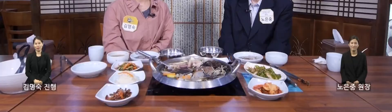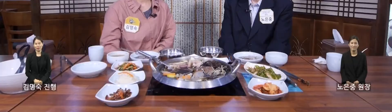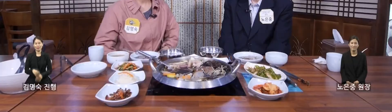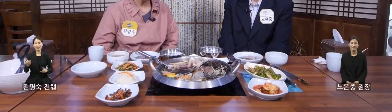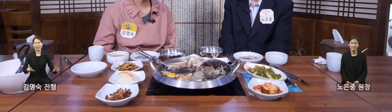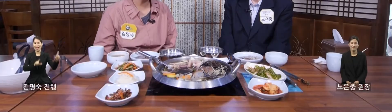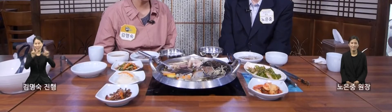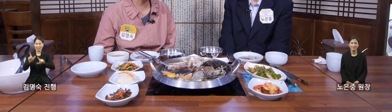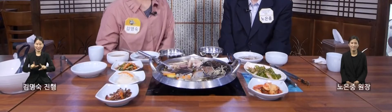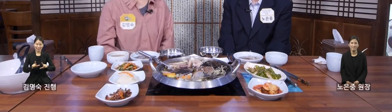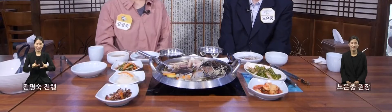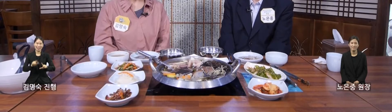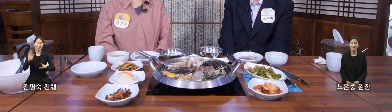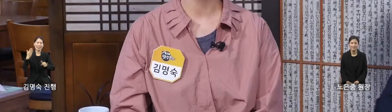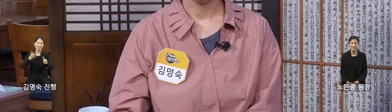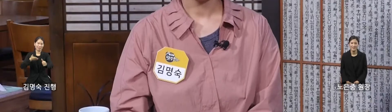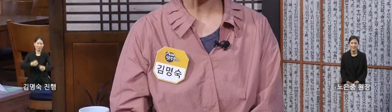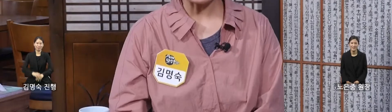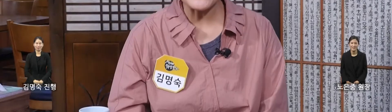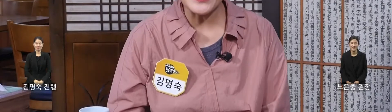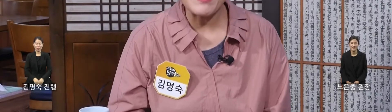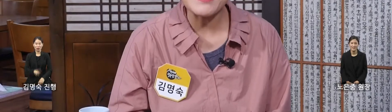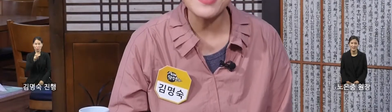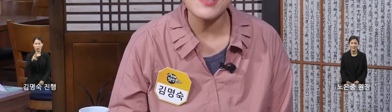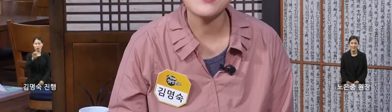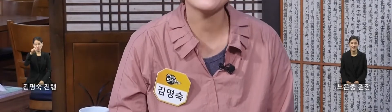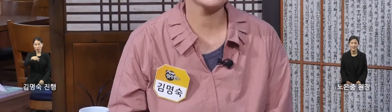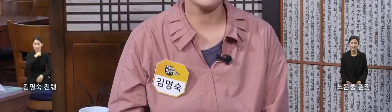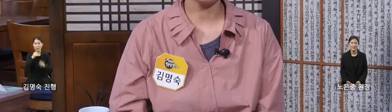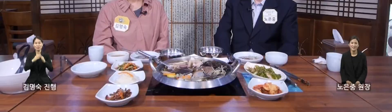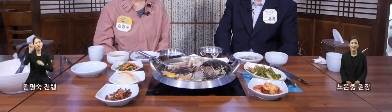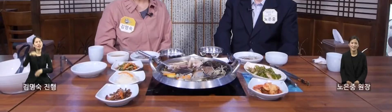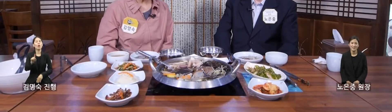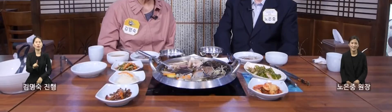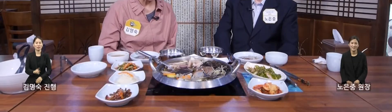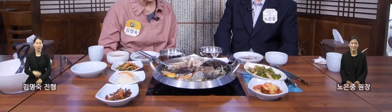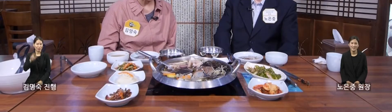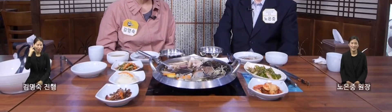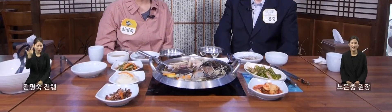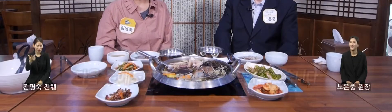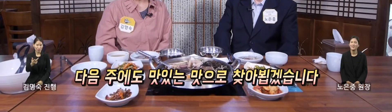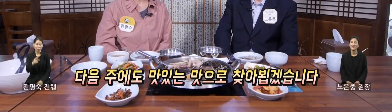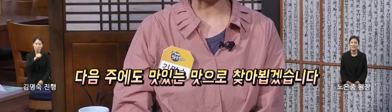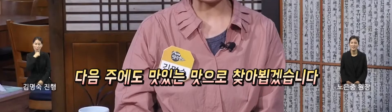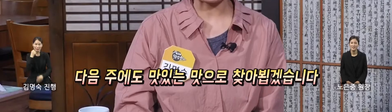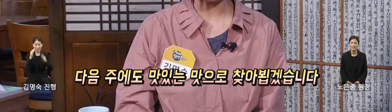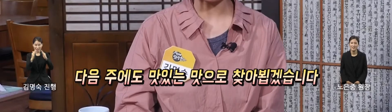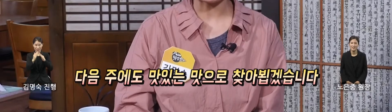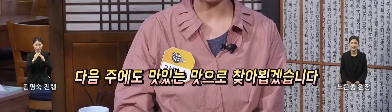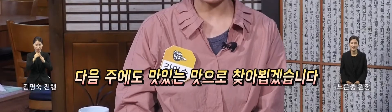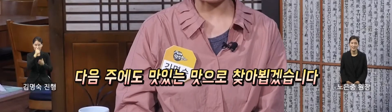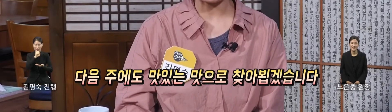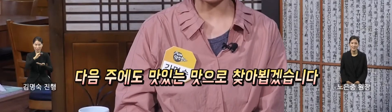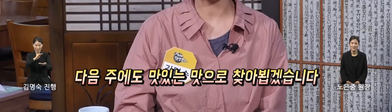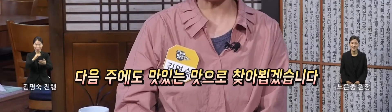지내는 날들이 되셨으면 좋겠습니다. 자, 오늘 명식의 맛집 천하 어떠셨어요? 다음 주에도 맛있는 맛으로